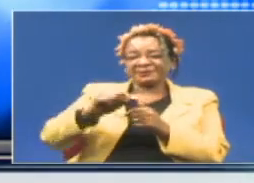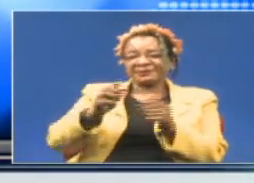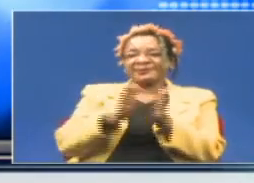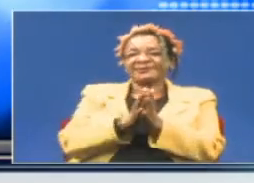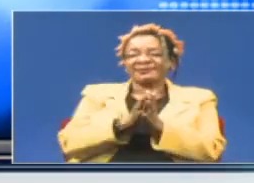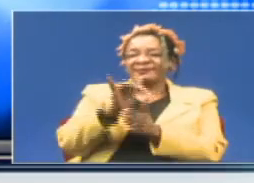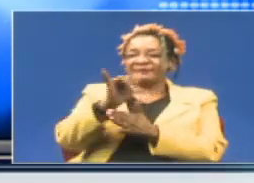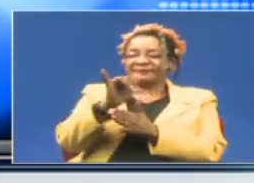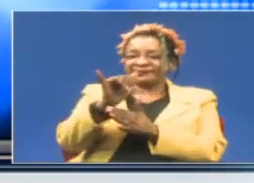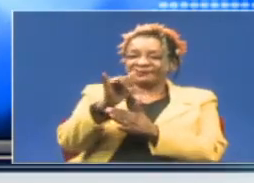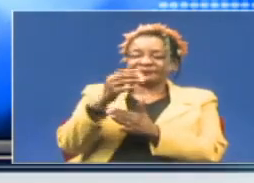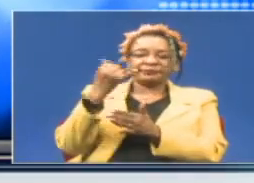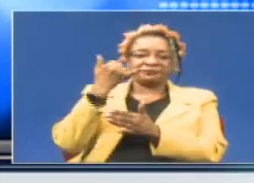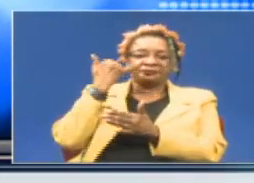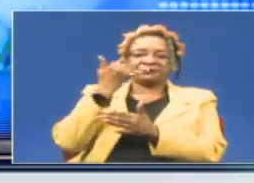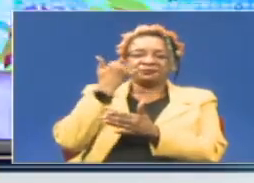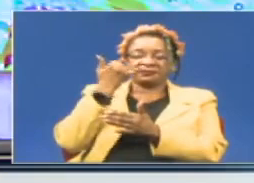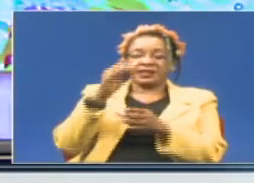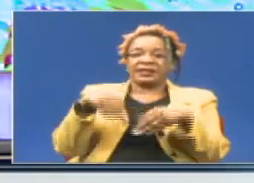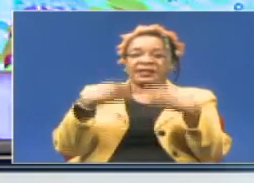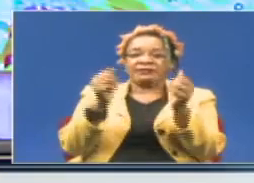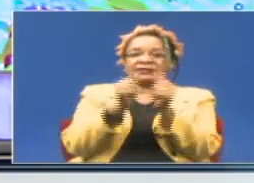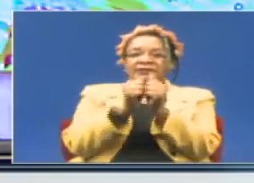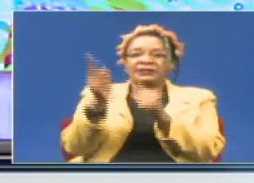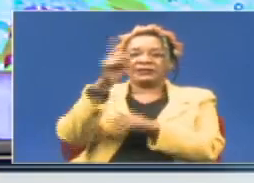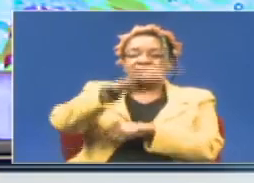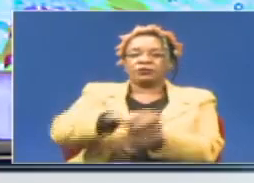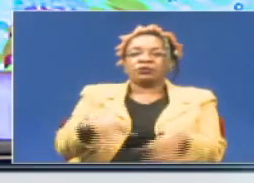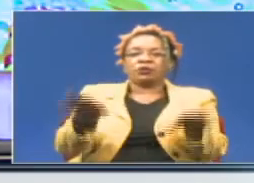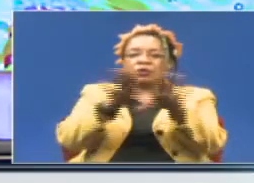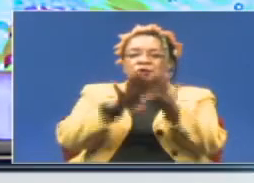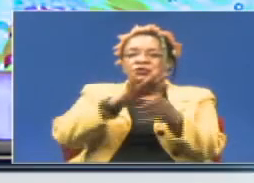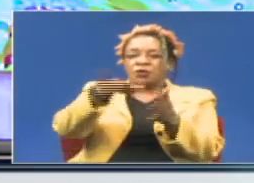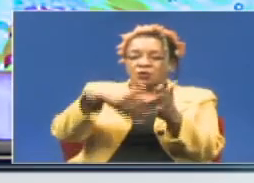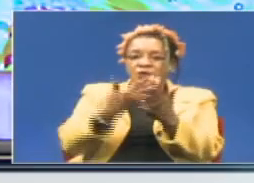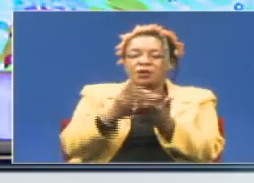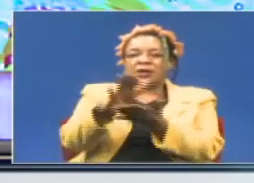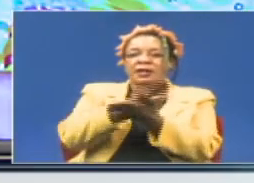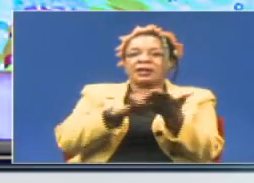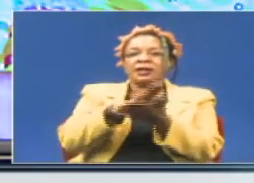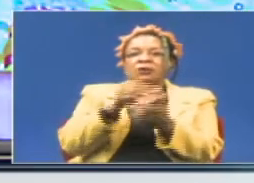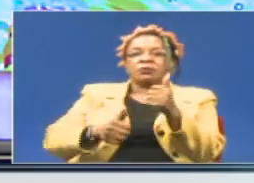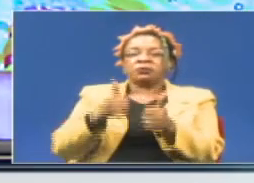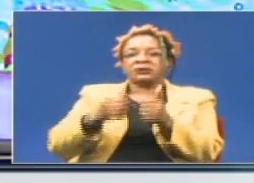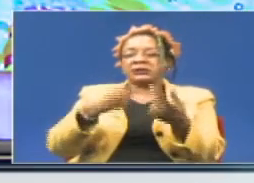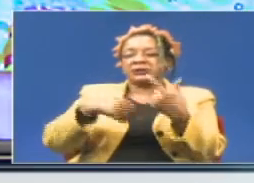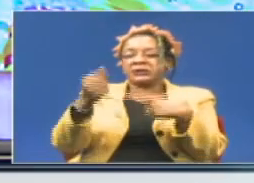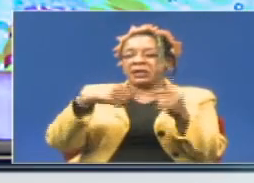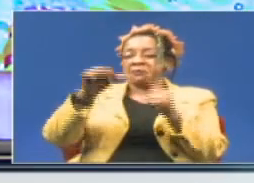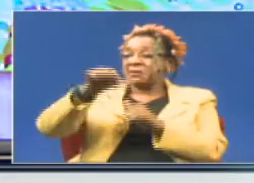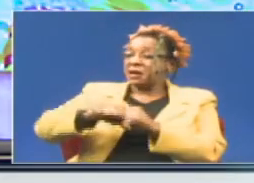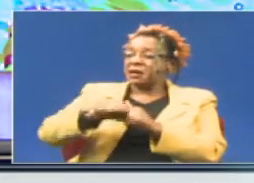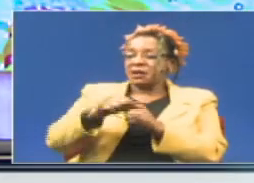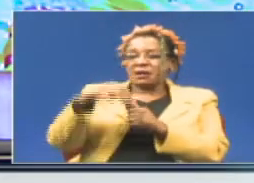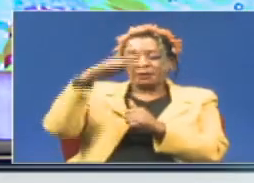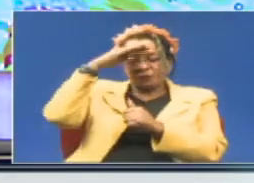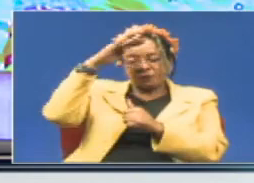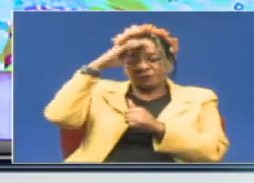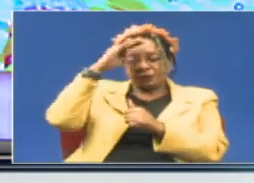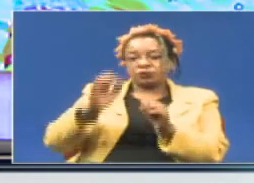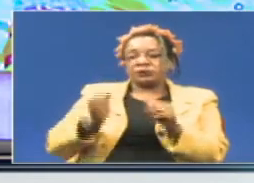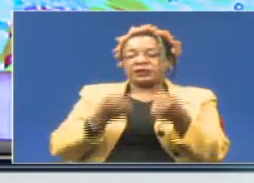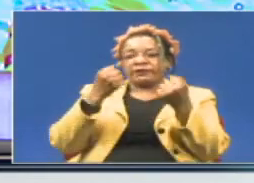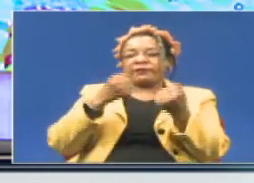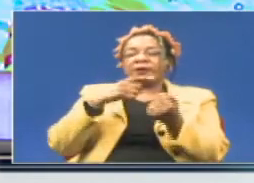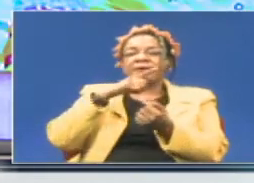Rigathi amewapa maafisa hao siku 10 kufunga maeneo yote yanayouza pombe hizo ili kuwaokoa vijana ambao wamezama kwenye janga